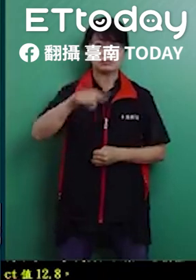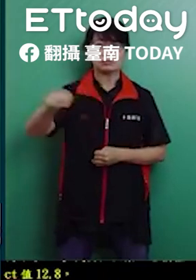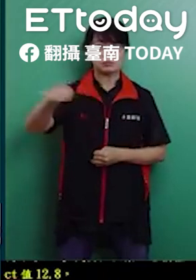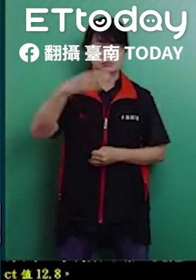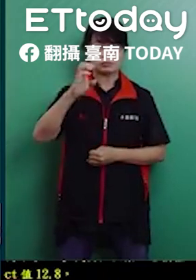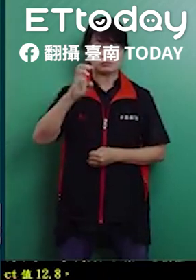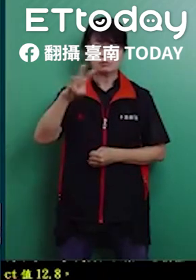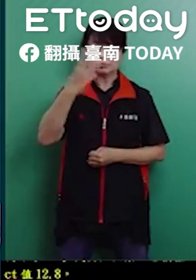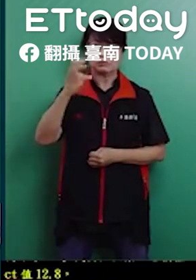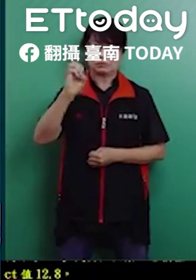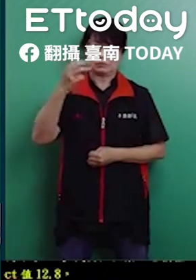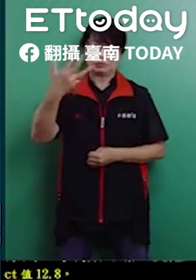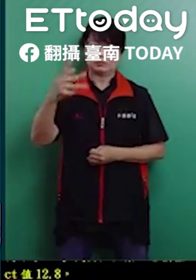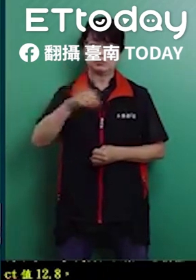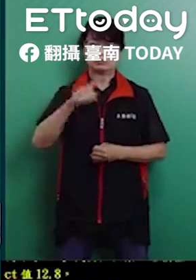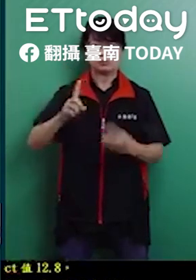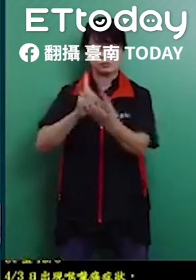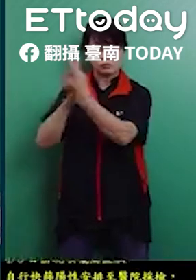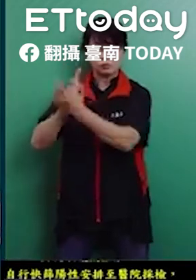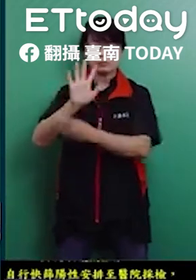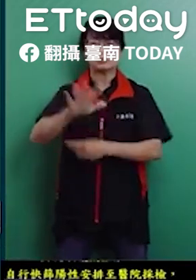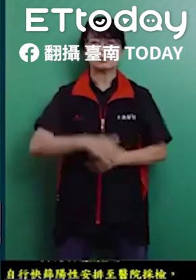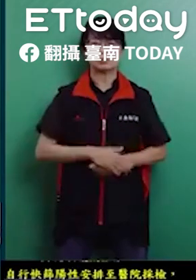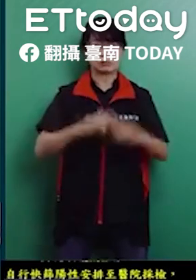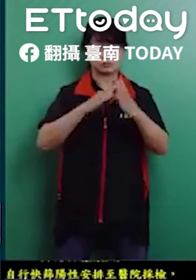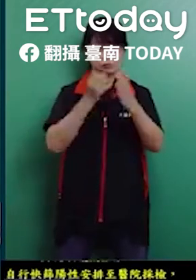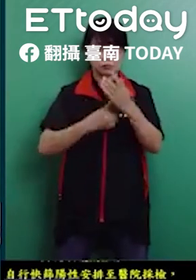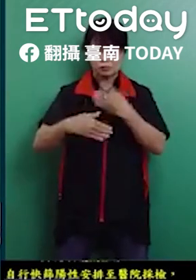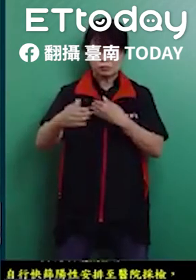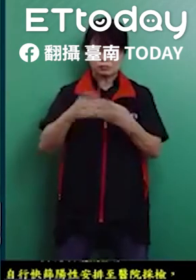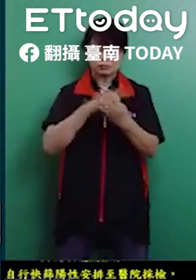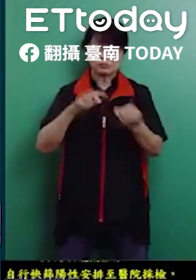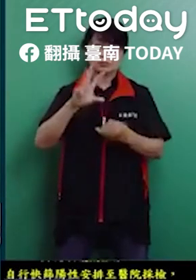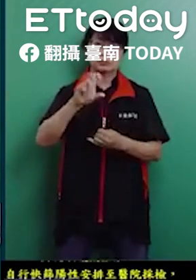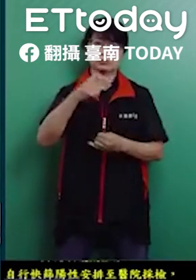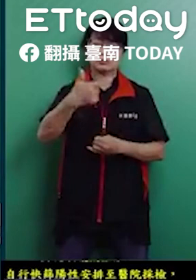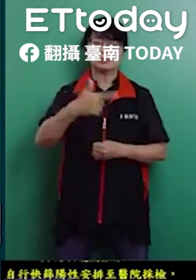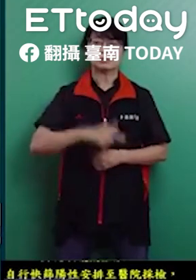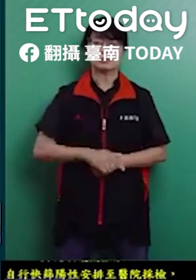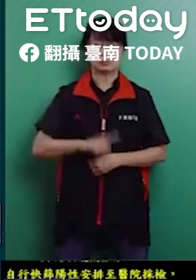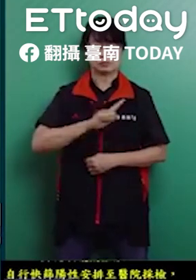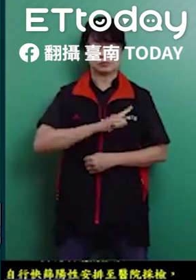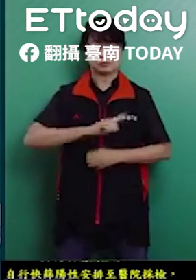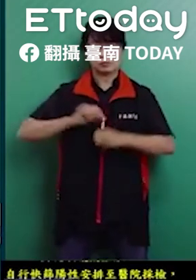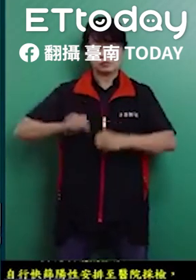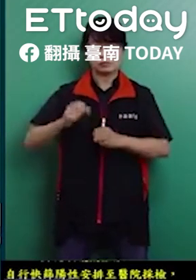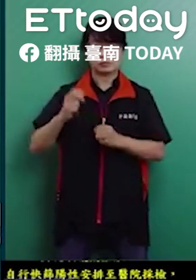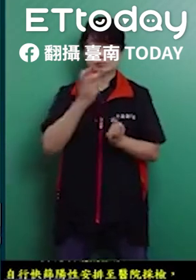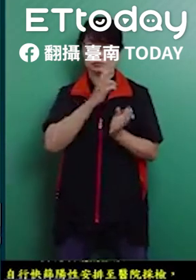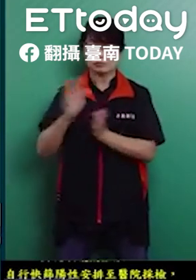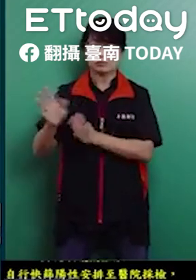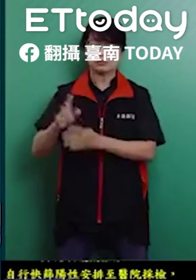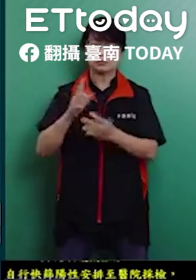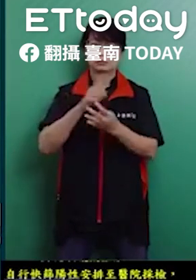1308位的相关接触者，所以居家隔离有86位，自主健康管理有